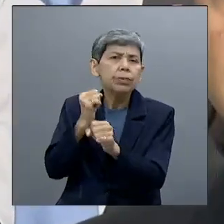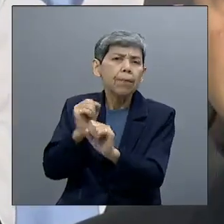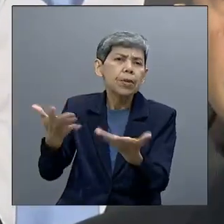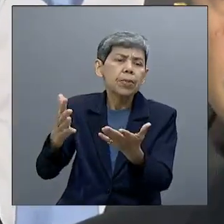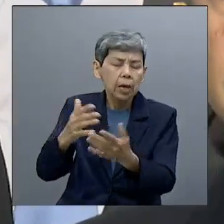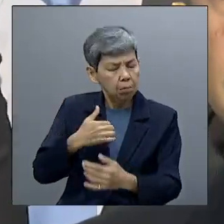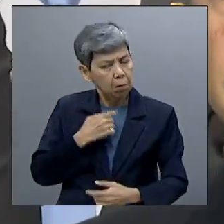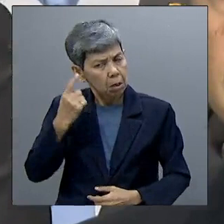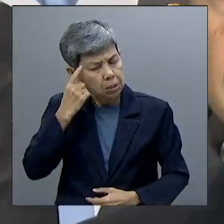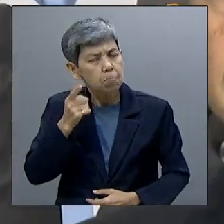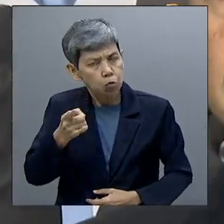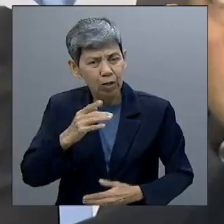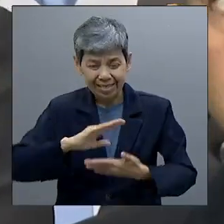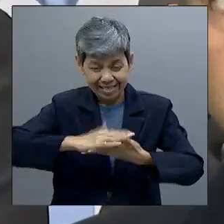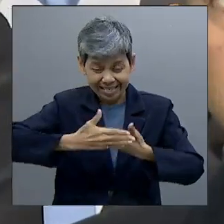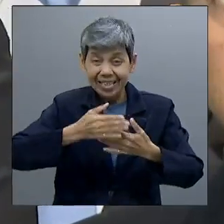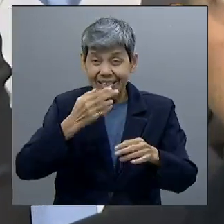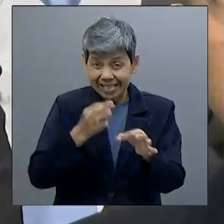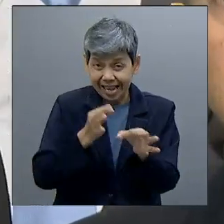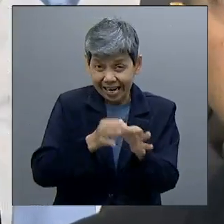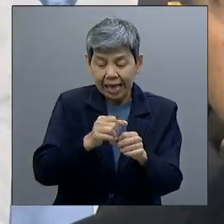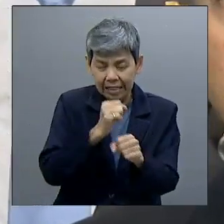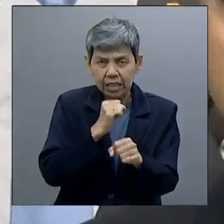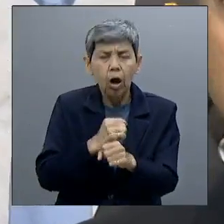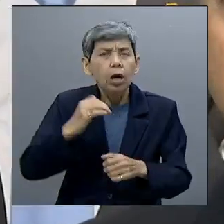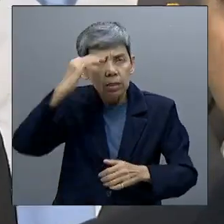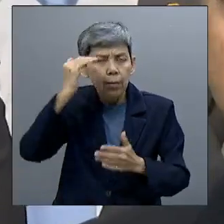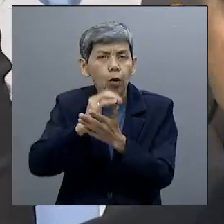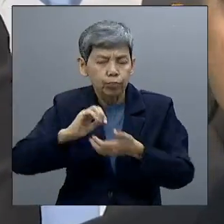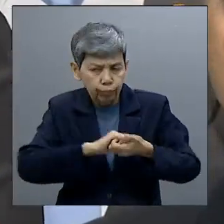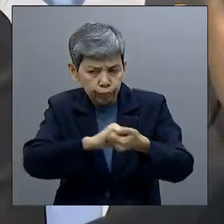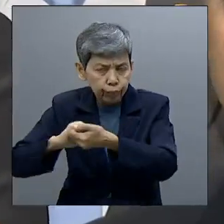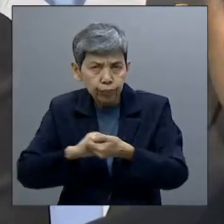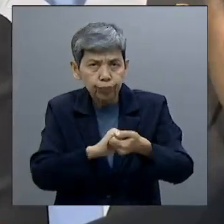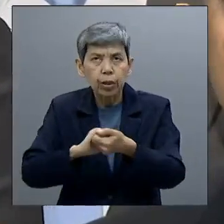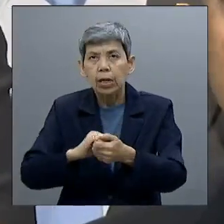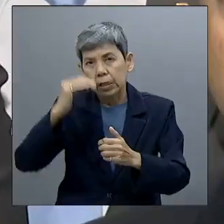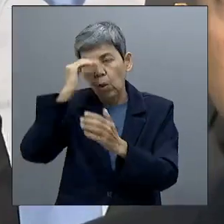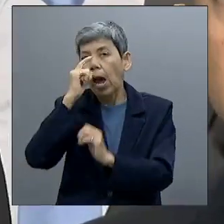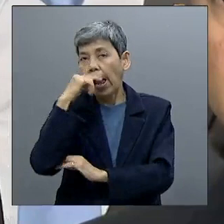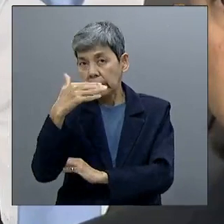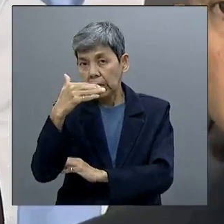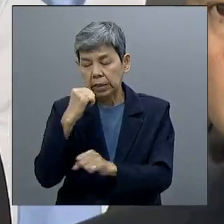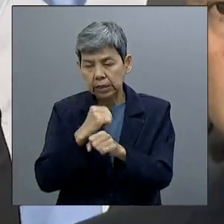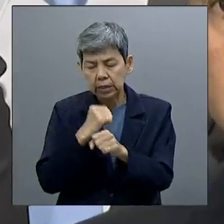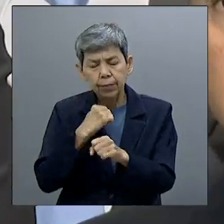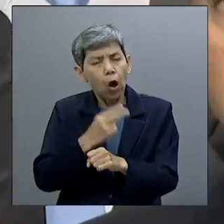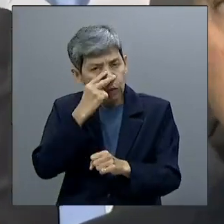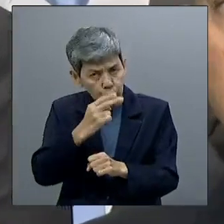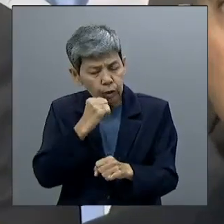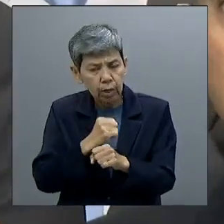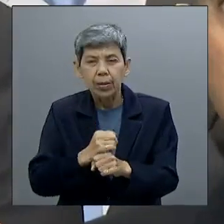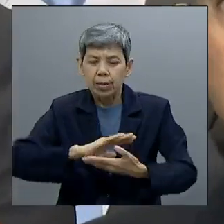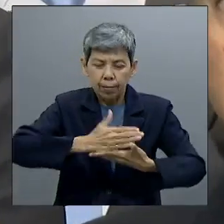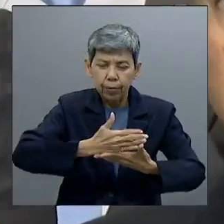สิ่งเหล่านี้ผมคิดว่าทางคณะกรรมการตำรวจก็ต้องขอความร่วมมือกับสำนักงานตำรวจแห่งชาตินะครับว่าต้องไล่อายัดบัญชีม้